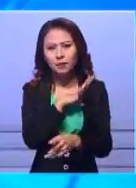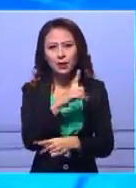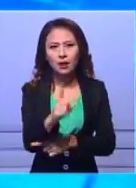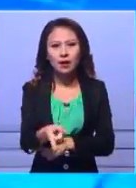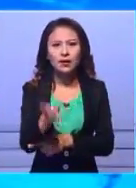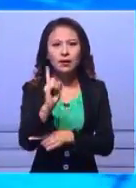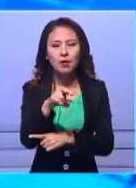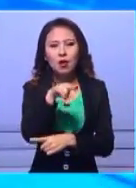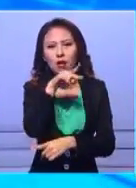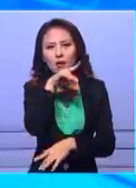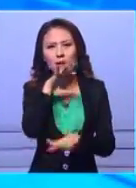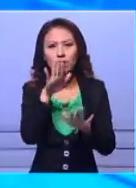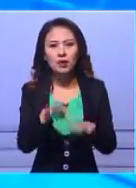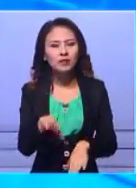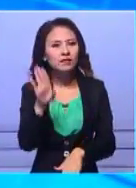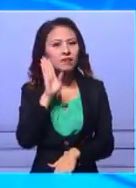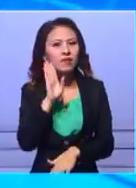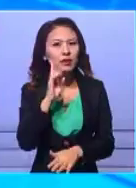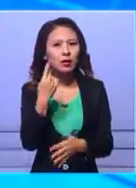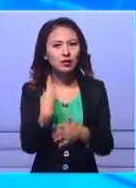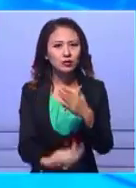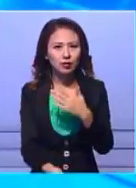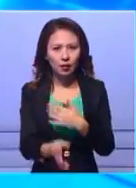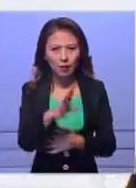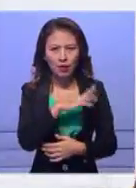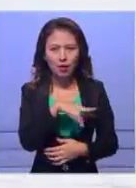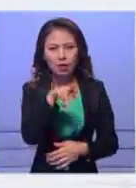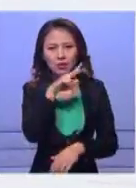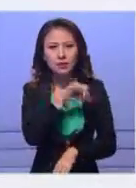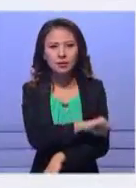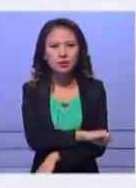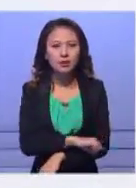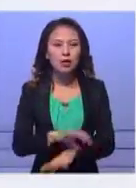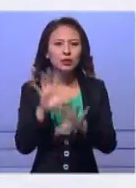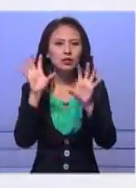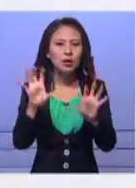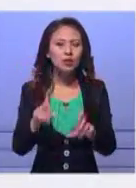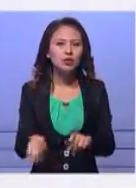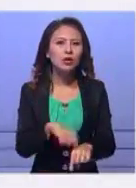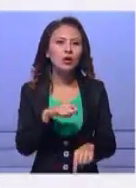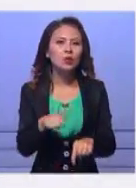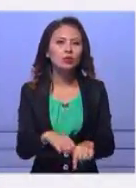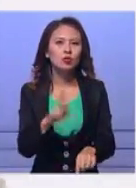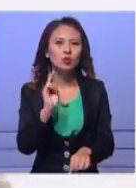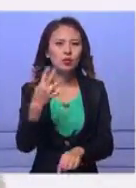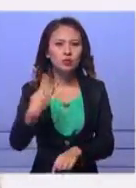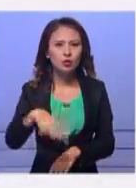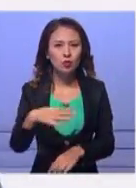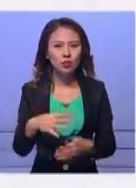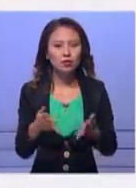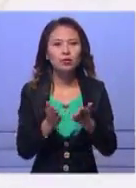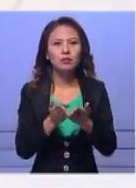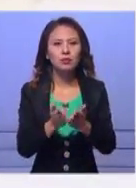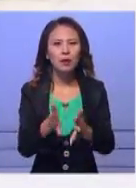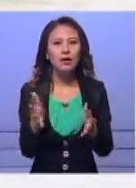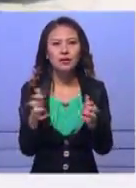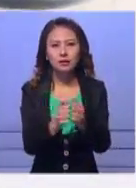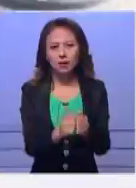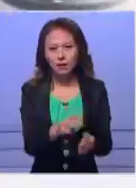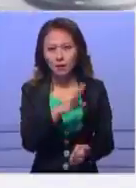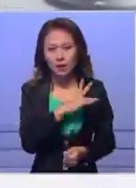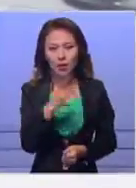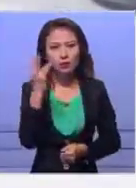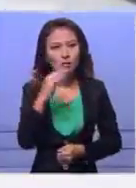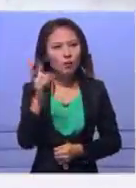жағалау күзетінің кемесін суға батырып жіберген еді. Кореялық шекарашылар заңсыз балық аулаумен айналысқан 40 кемені тоқтатпақ болған. Абырой